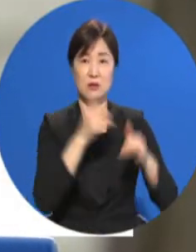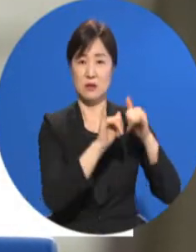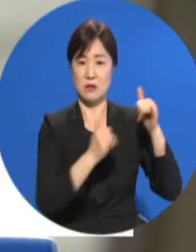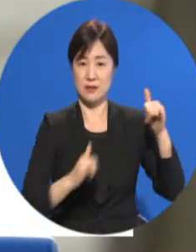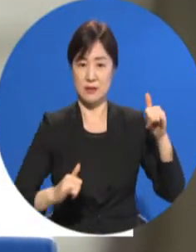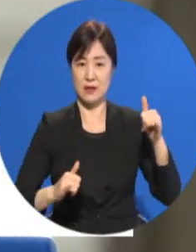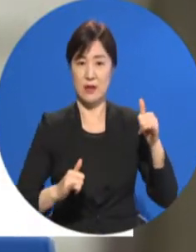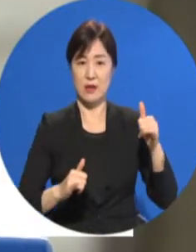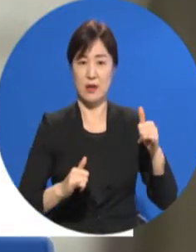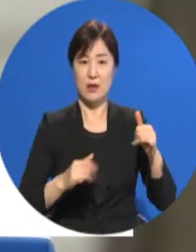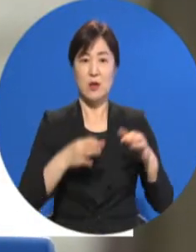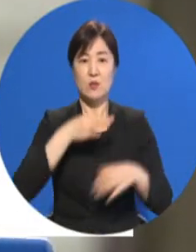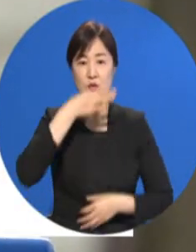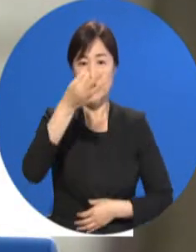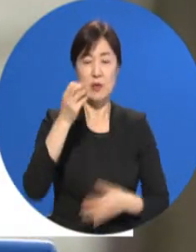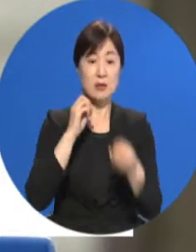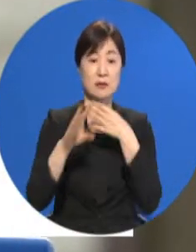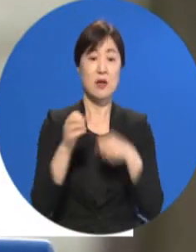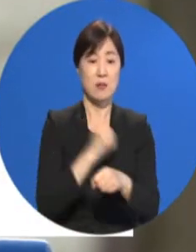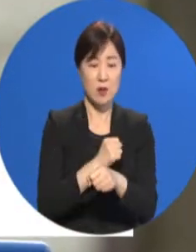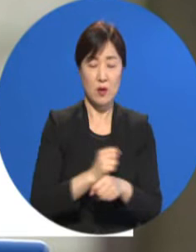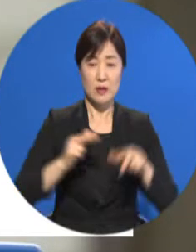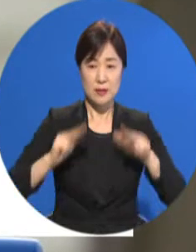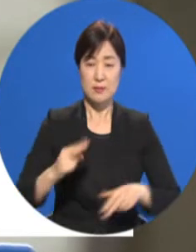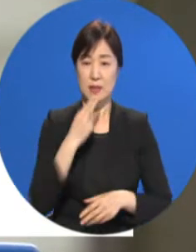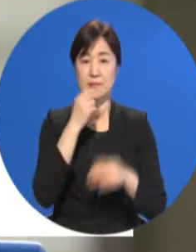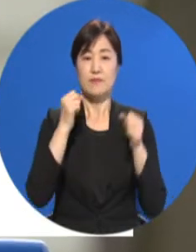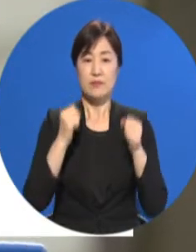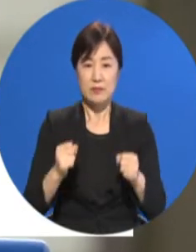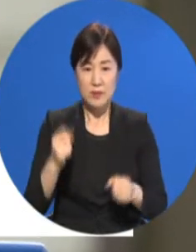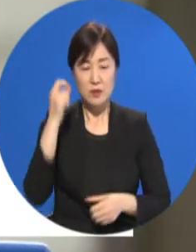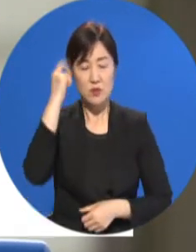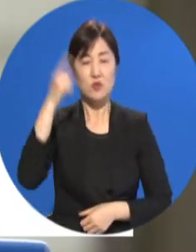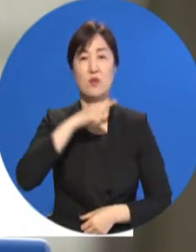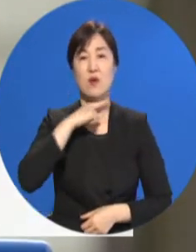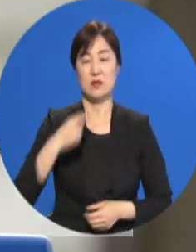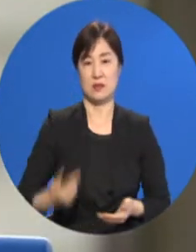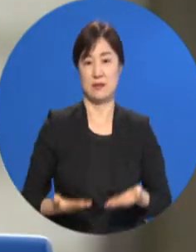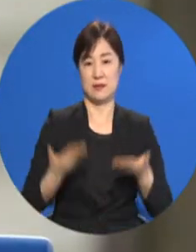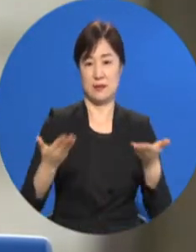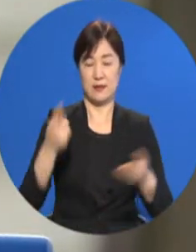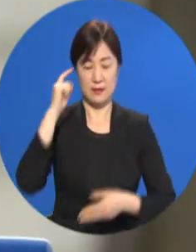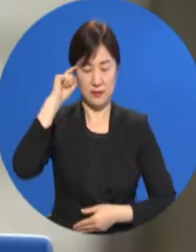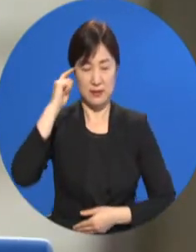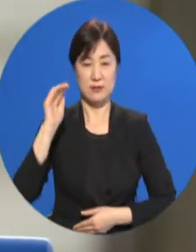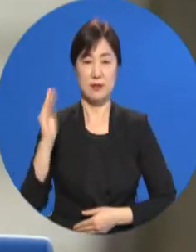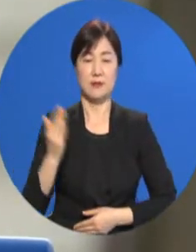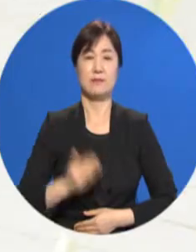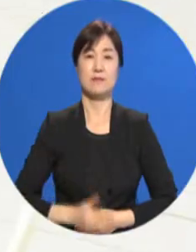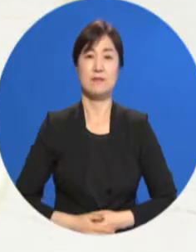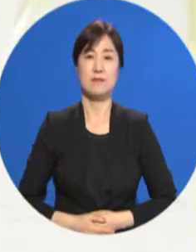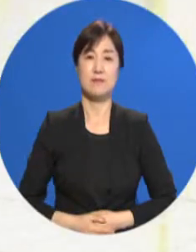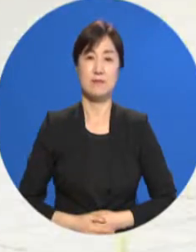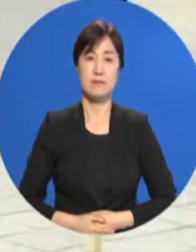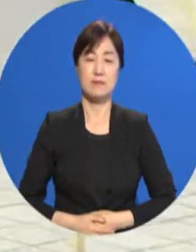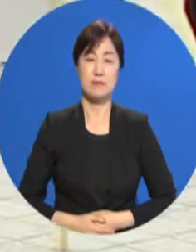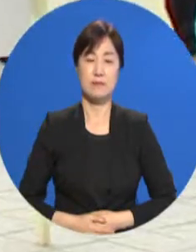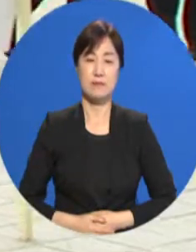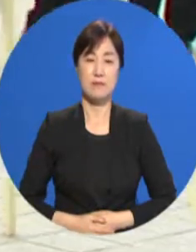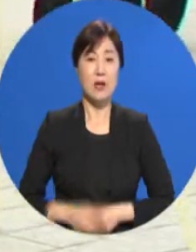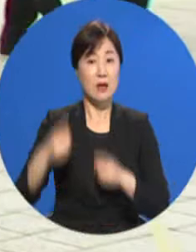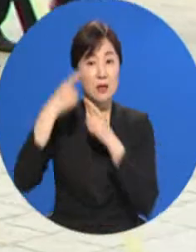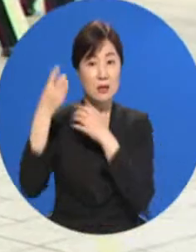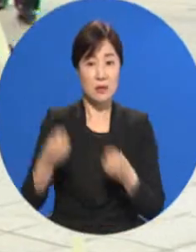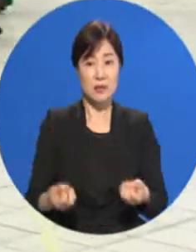부름에 응답하며 지금도 살아있는 숭고한 희생정신이 되었습니다. 문 대통령은